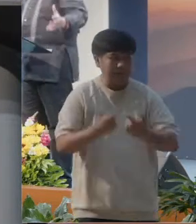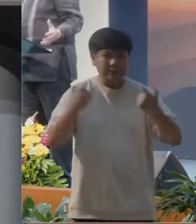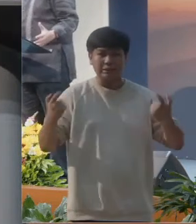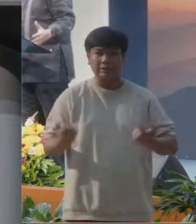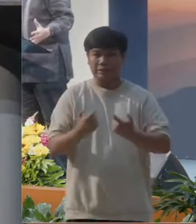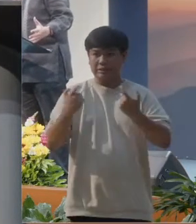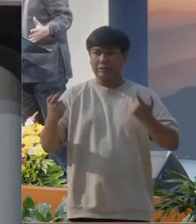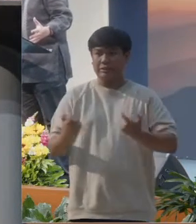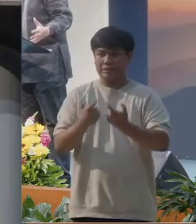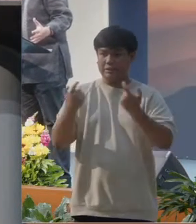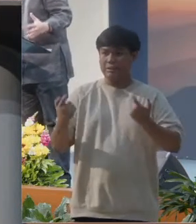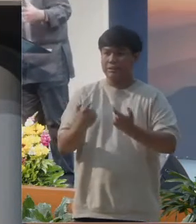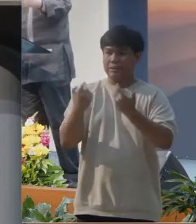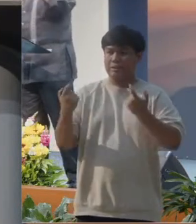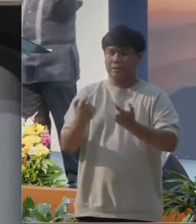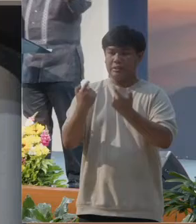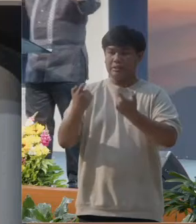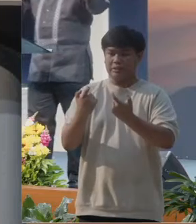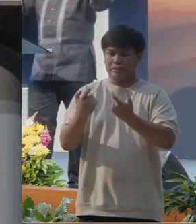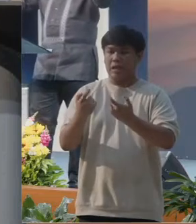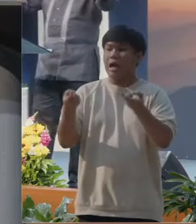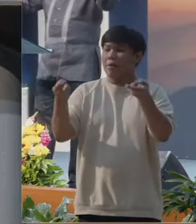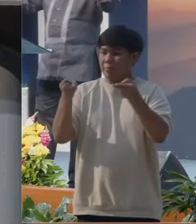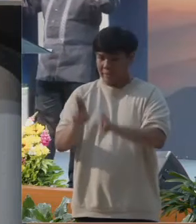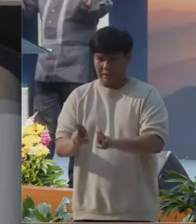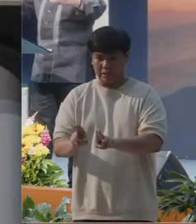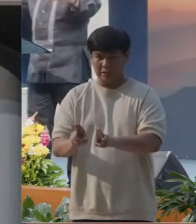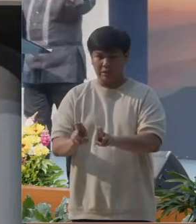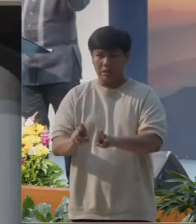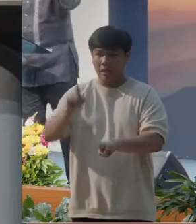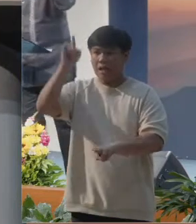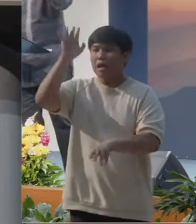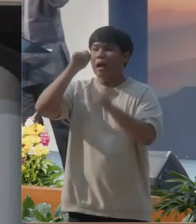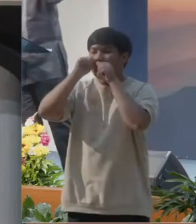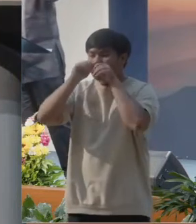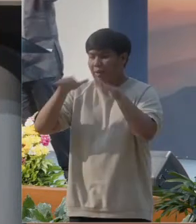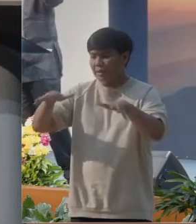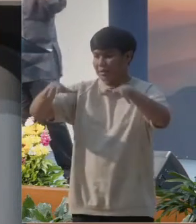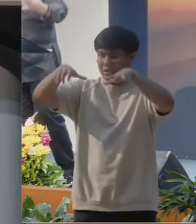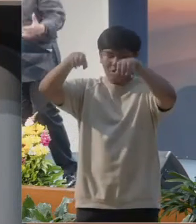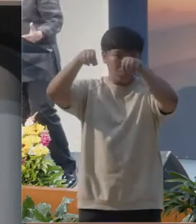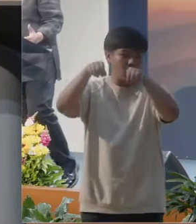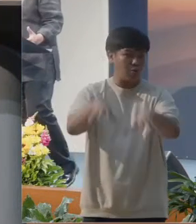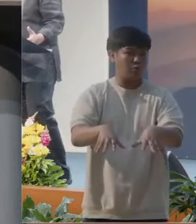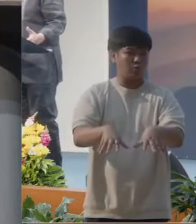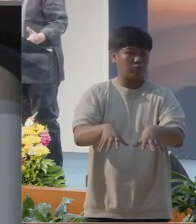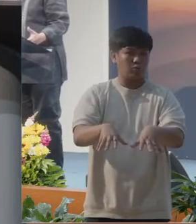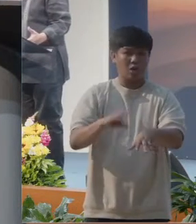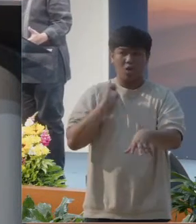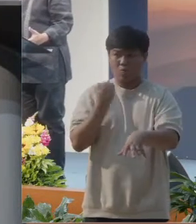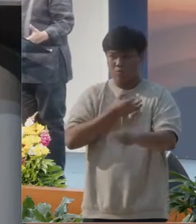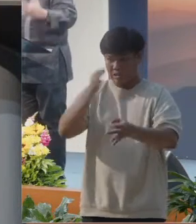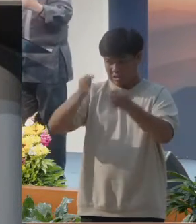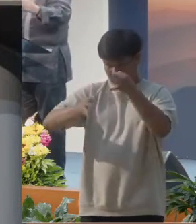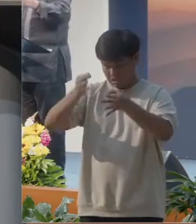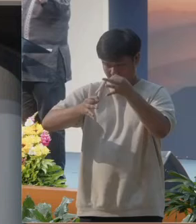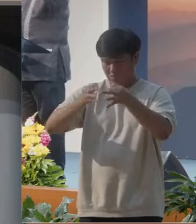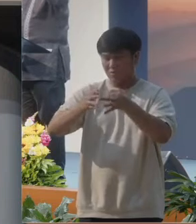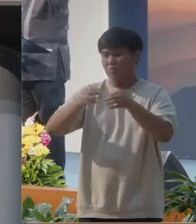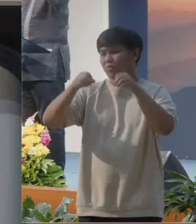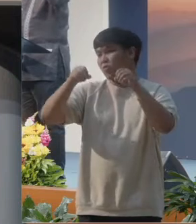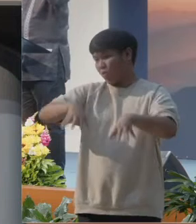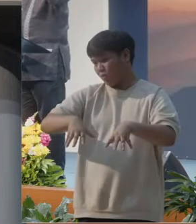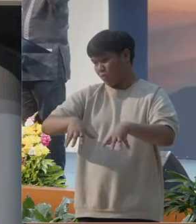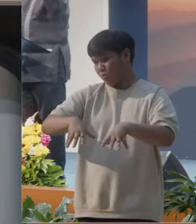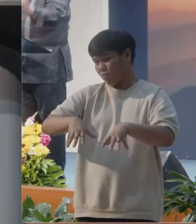umiinog sa bayan, na nawawala ang lugod ng Panginoon sa atin para mag-isip ng tama, at tayo